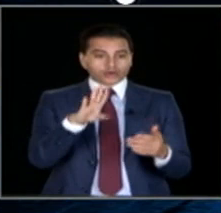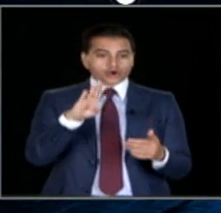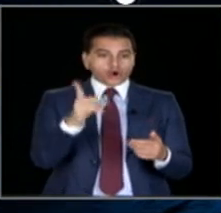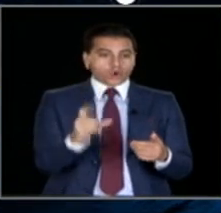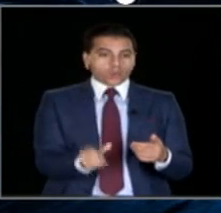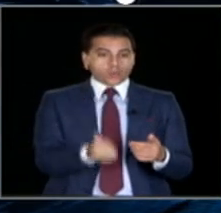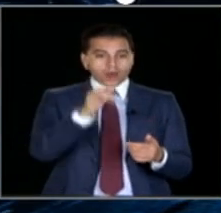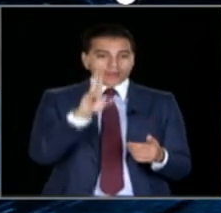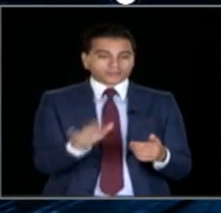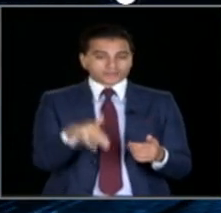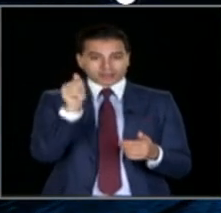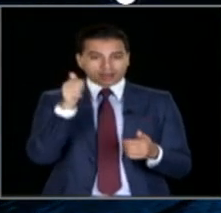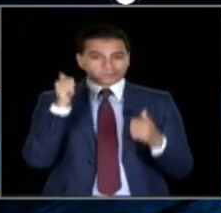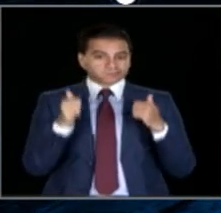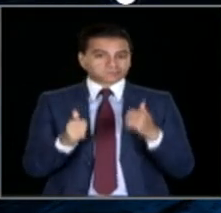كرواتيا.